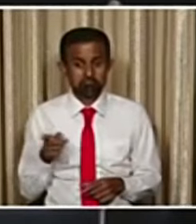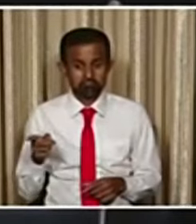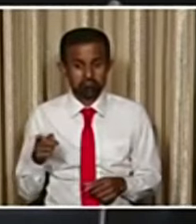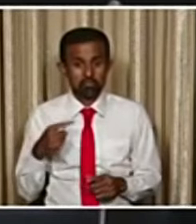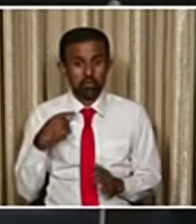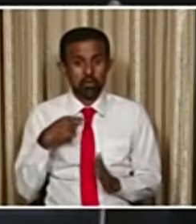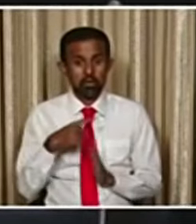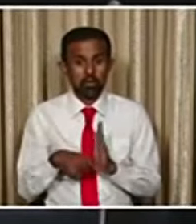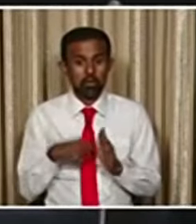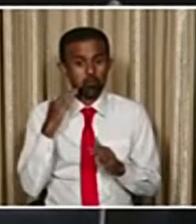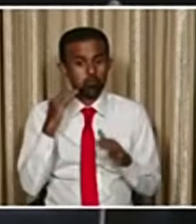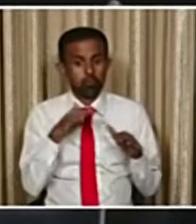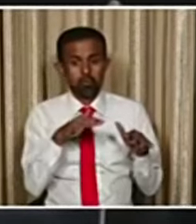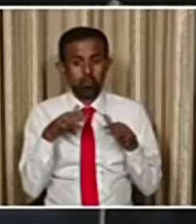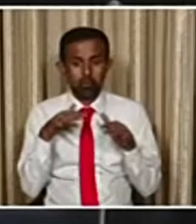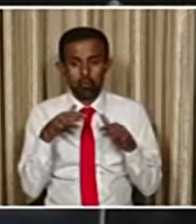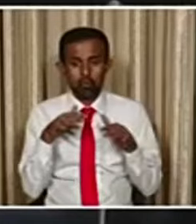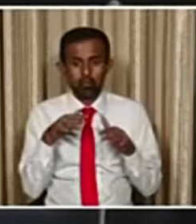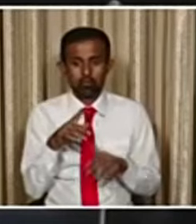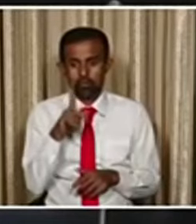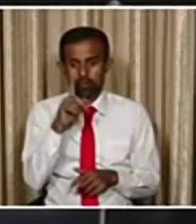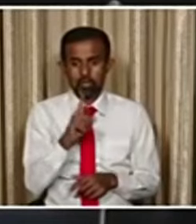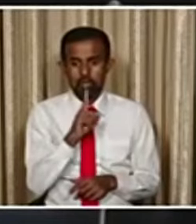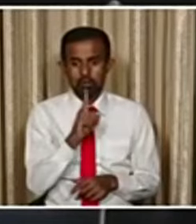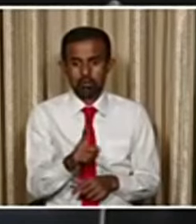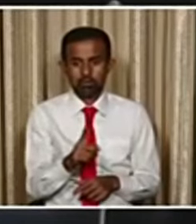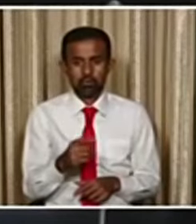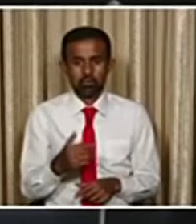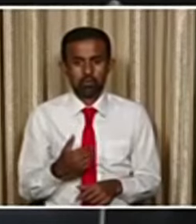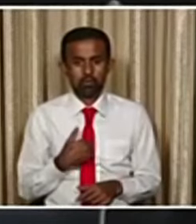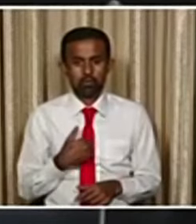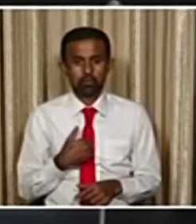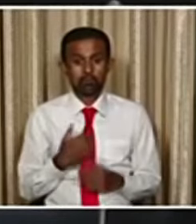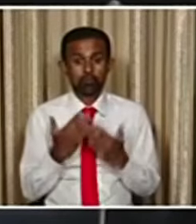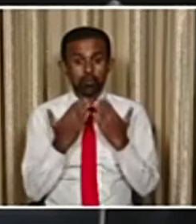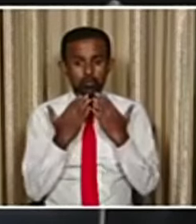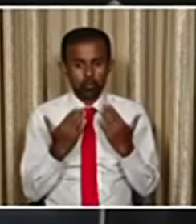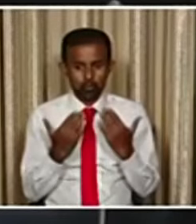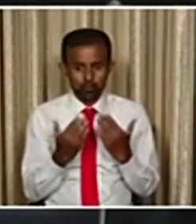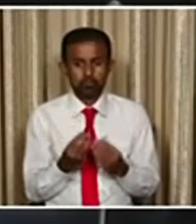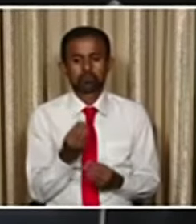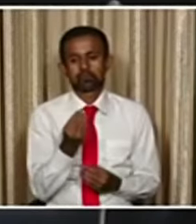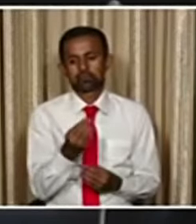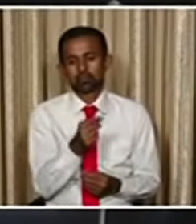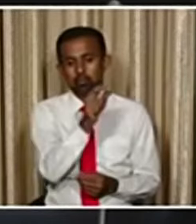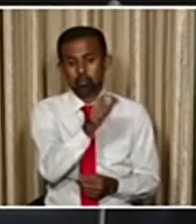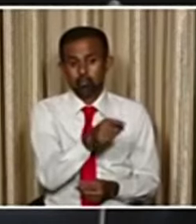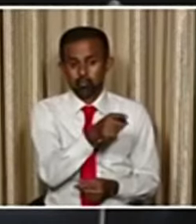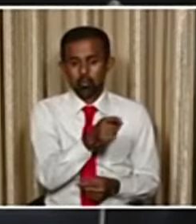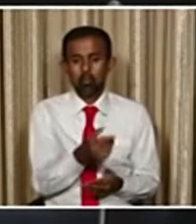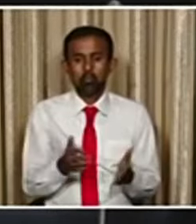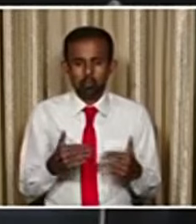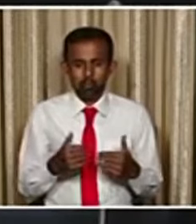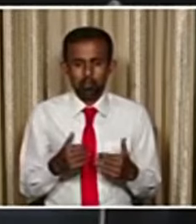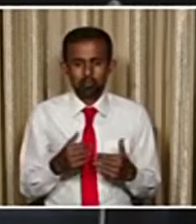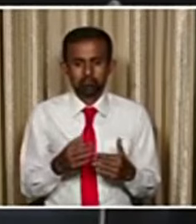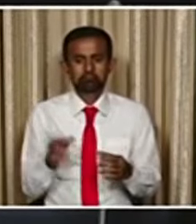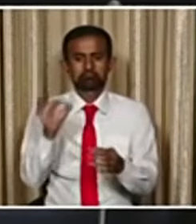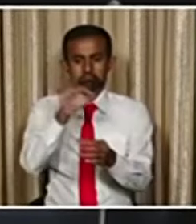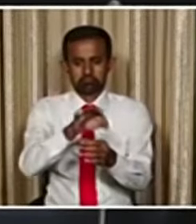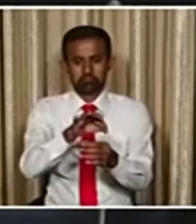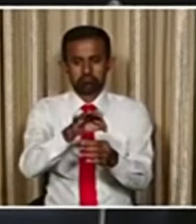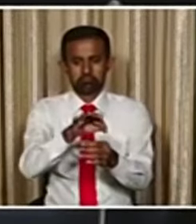නමුත් මේ රටේ මිනිස්සු එක දෙයක් කිව්වා, අපි කෘතගුණ සලකනවායි කියලා එතුමාව තවදුරටත් පත්